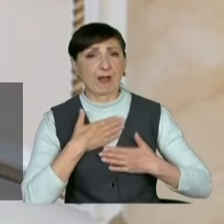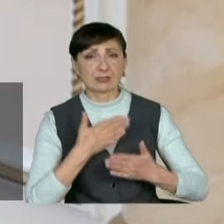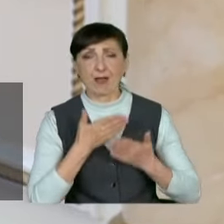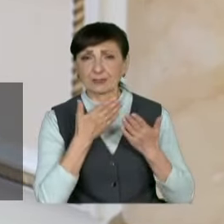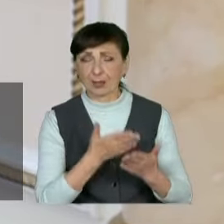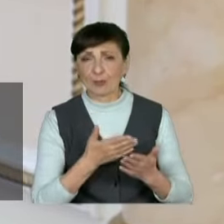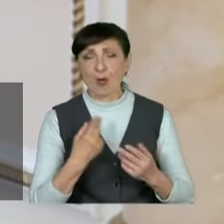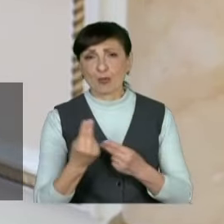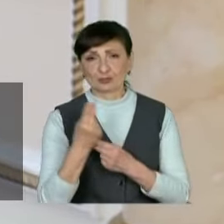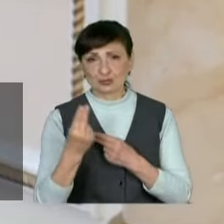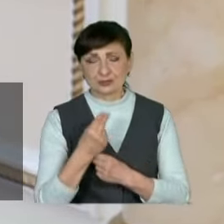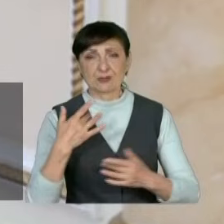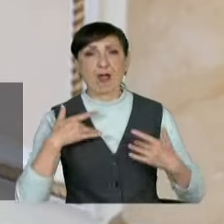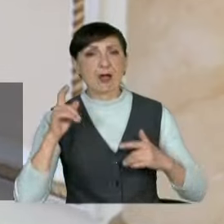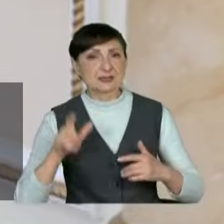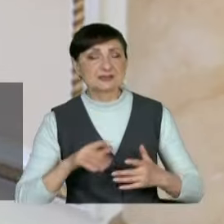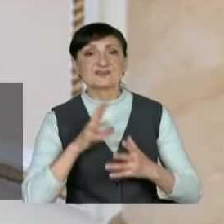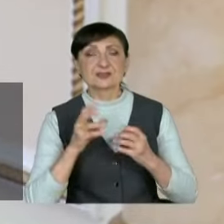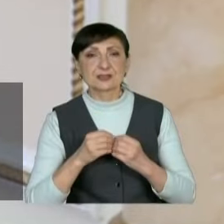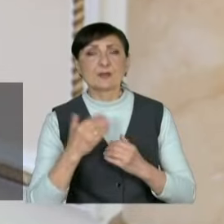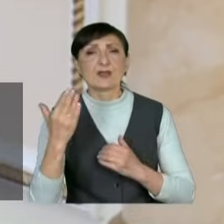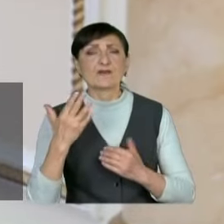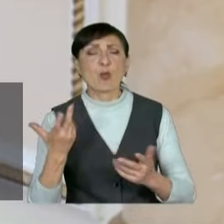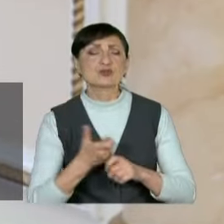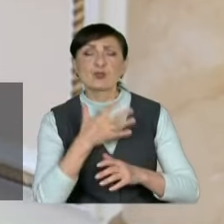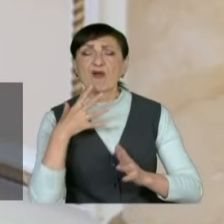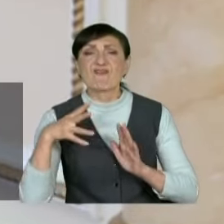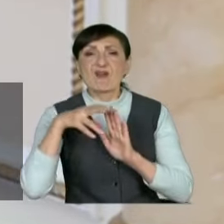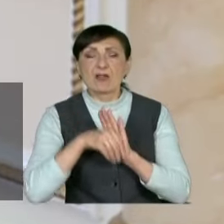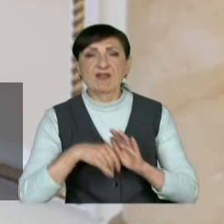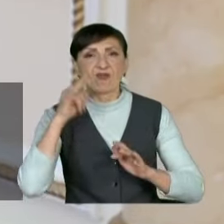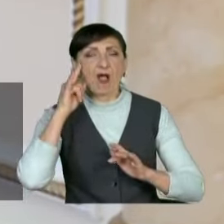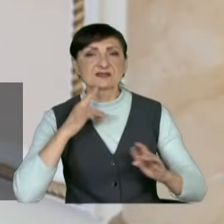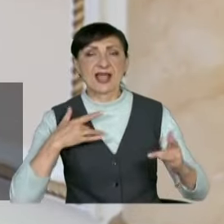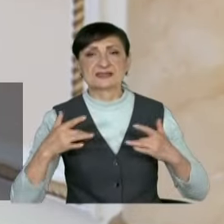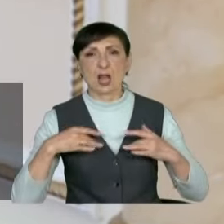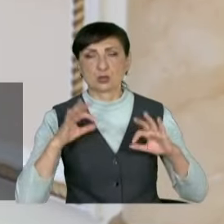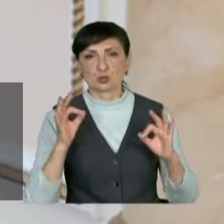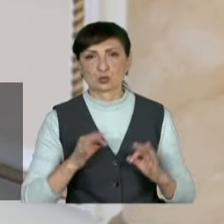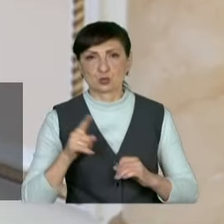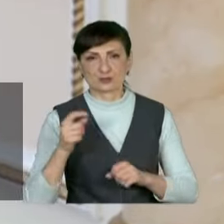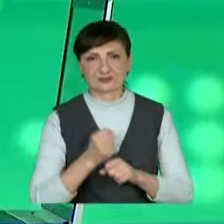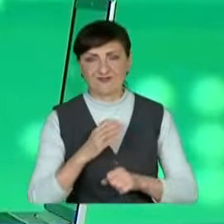Кисоглу как учителю, артисту и в целом за его неоценимый вклад в казахское эстрадное искусство.